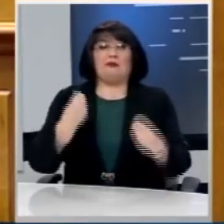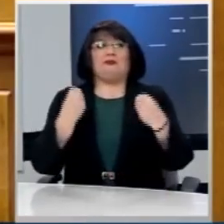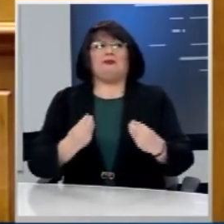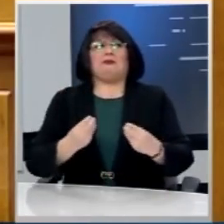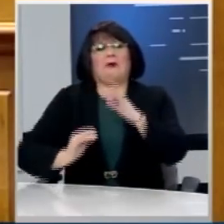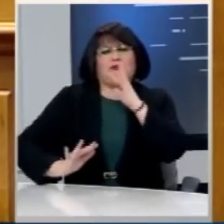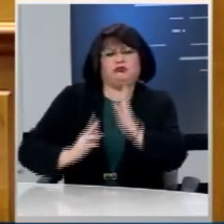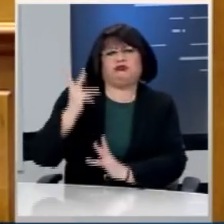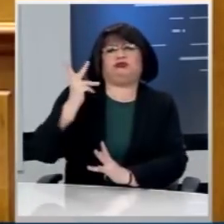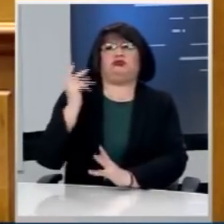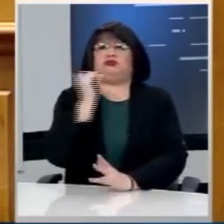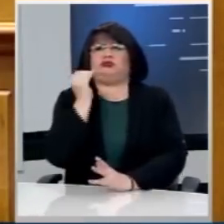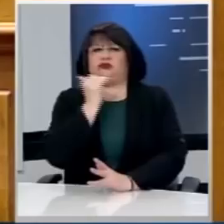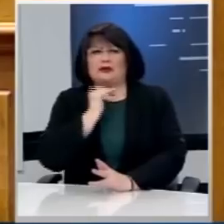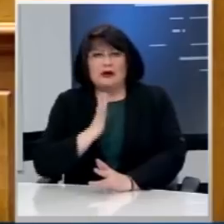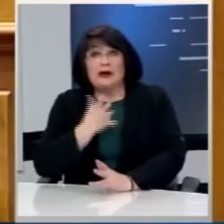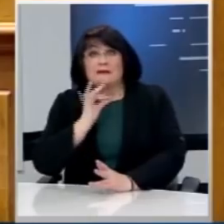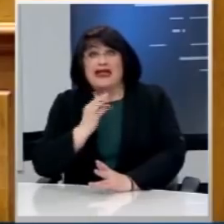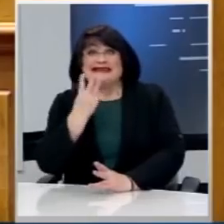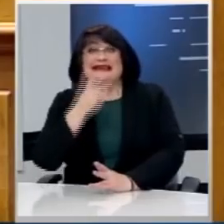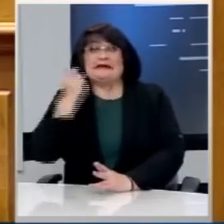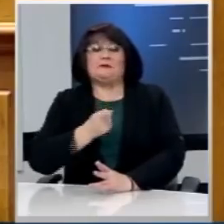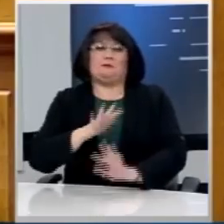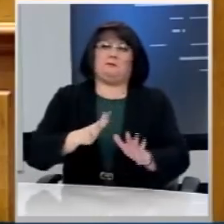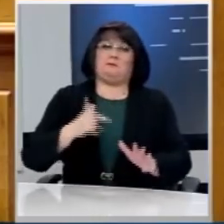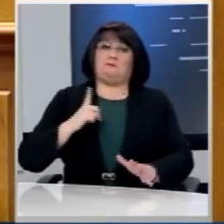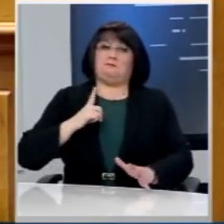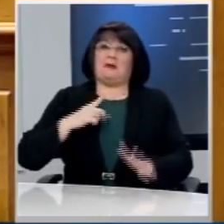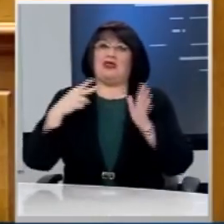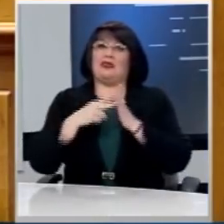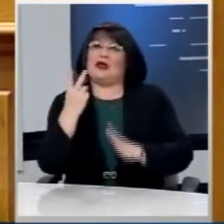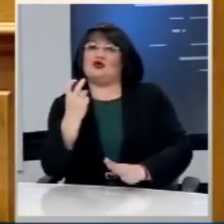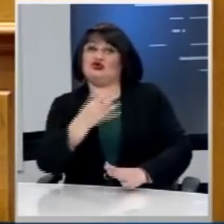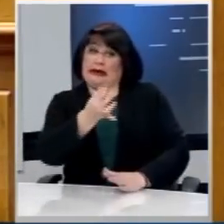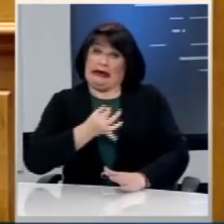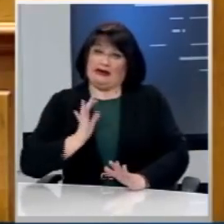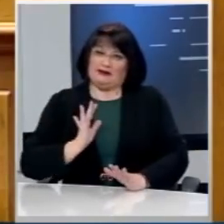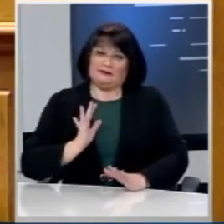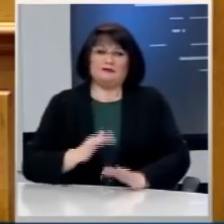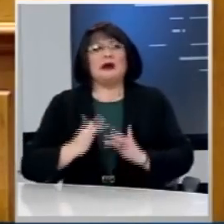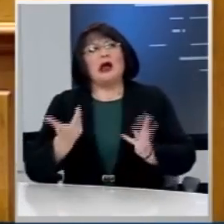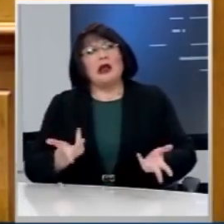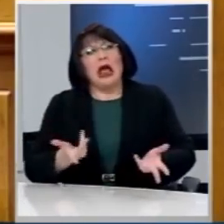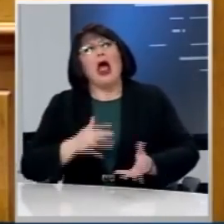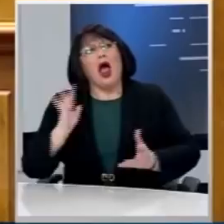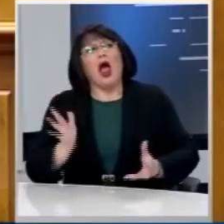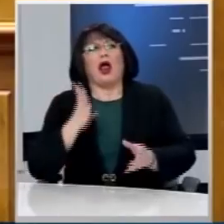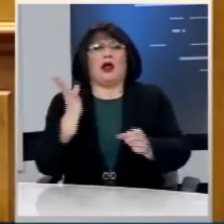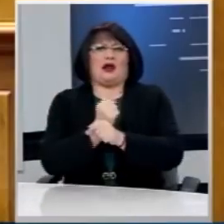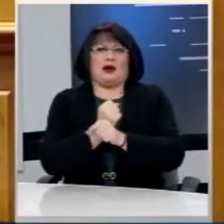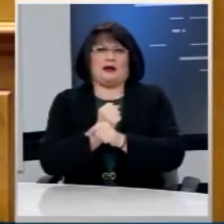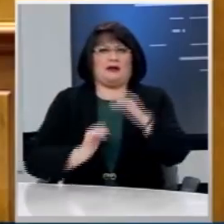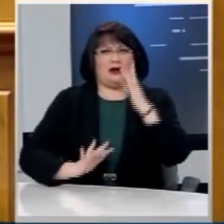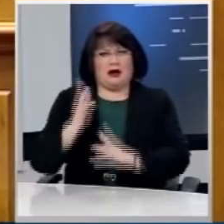θεαματικό ρυθμό ανάπτυξης που θα προσεγγίζει το 3% το 2020. Αλλά ακόμα και ένας τέτοιος